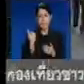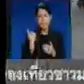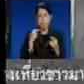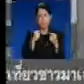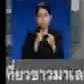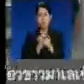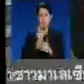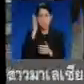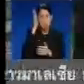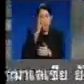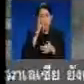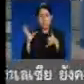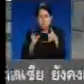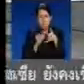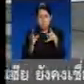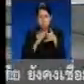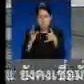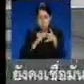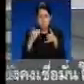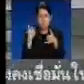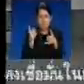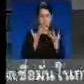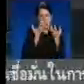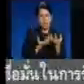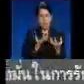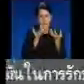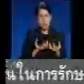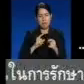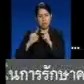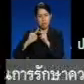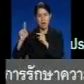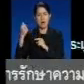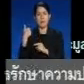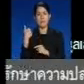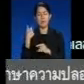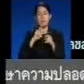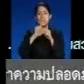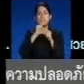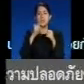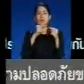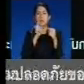อในอนาคตและแต่ละโรคมีความรุนแรงต่างกันเริ่มจากโรคไข้การหลังแอน